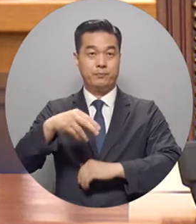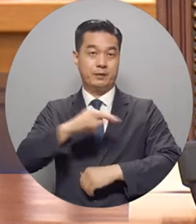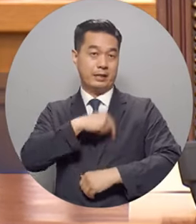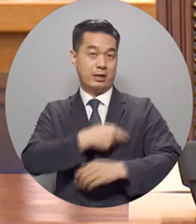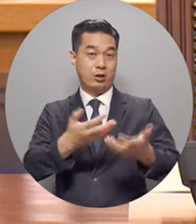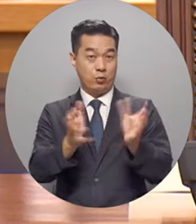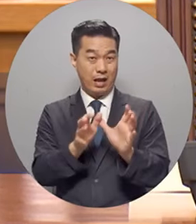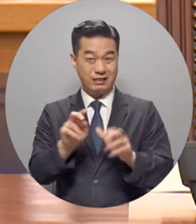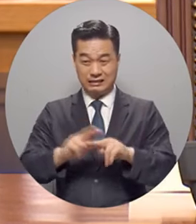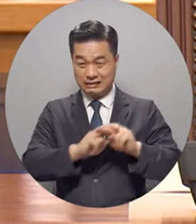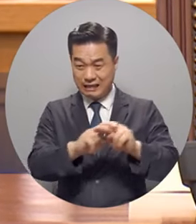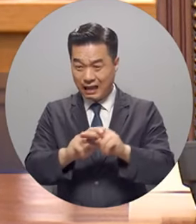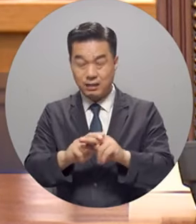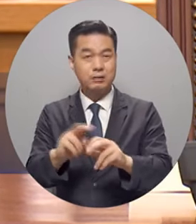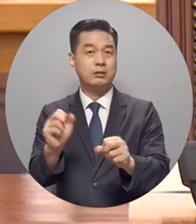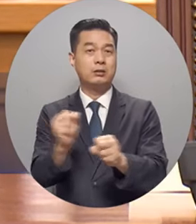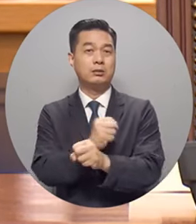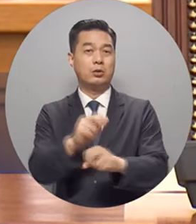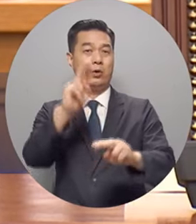선동하는